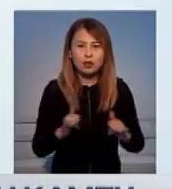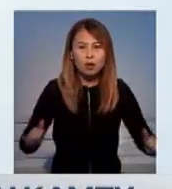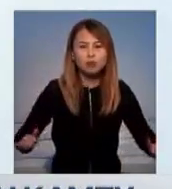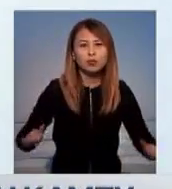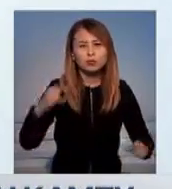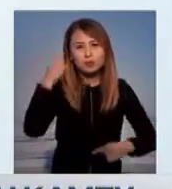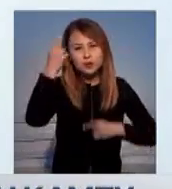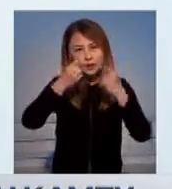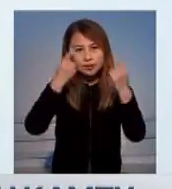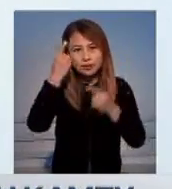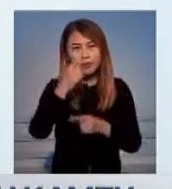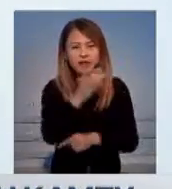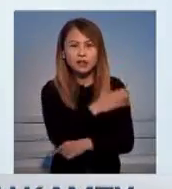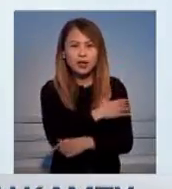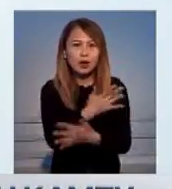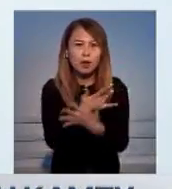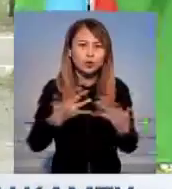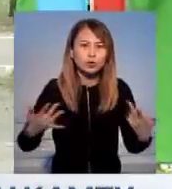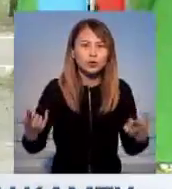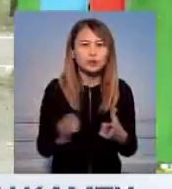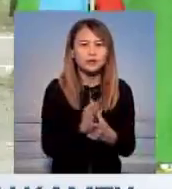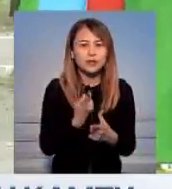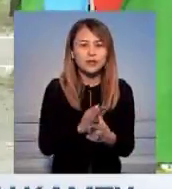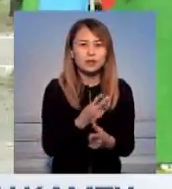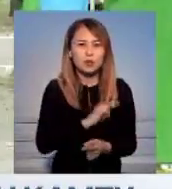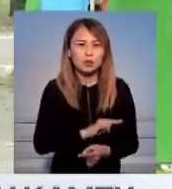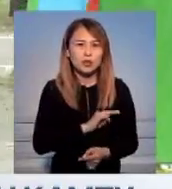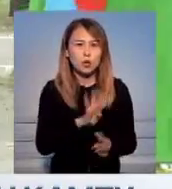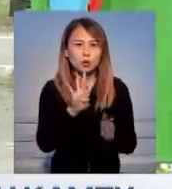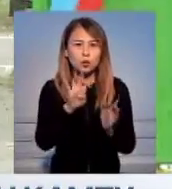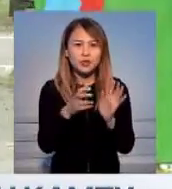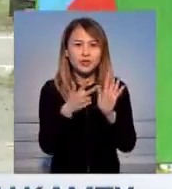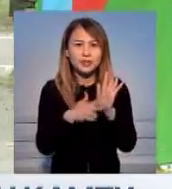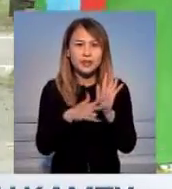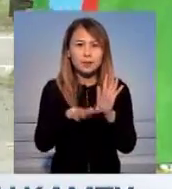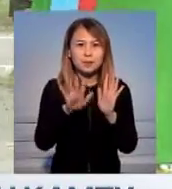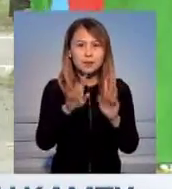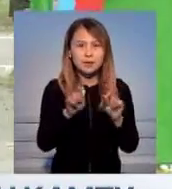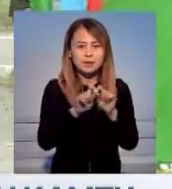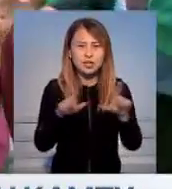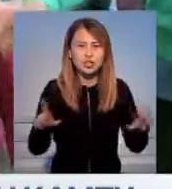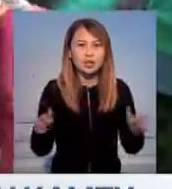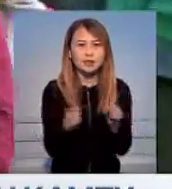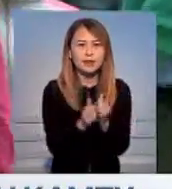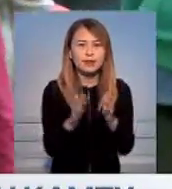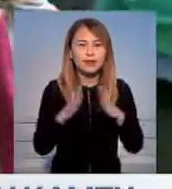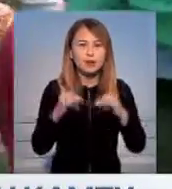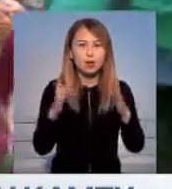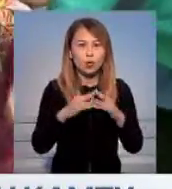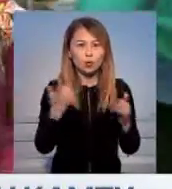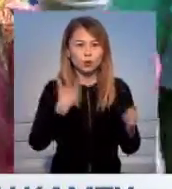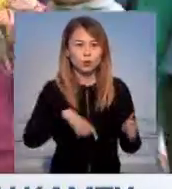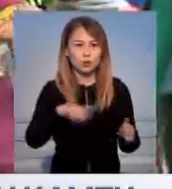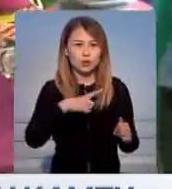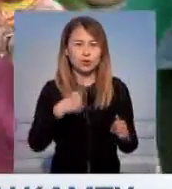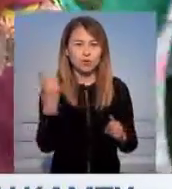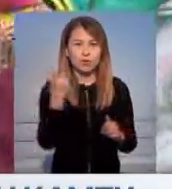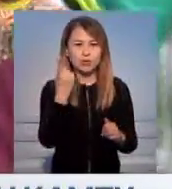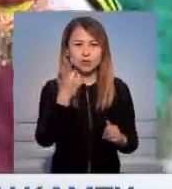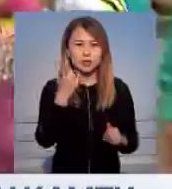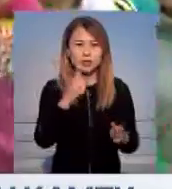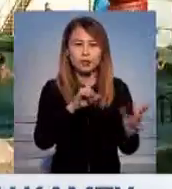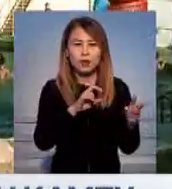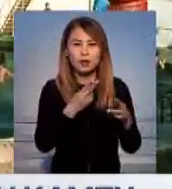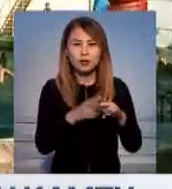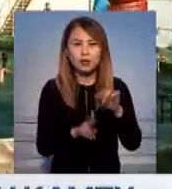демалту, білім беру, психотерапевтік және коммуникативті қызмет көрсететін 485 мектеп жанындағы лагерде өз жұмысын 1